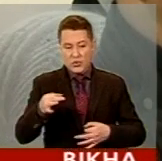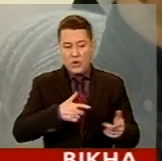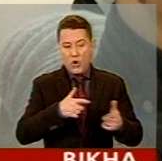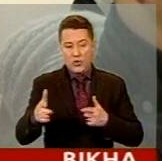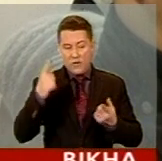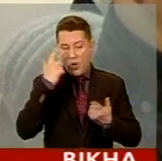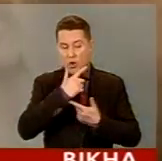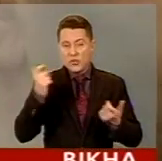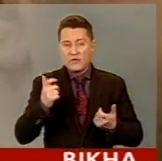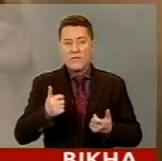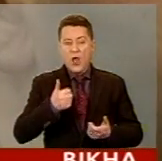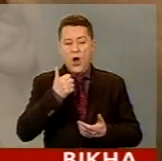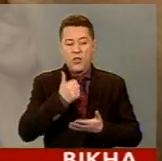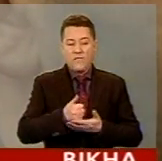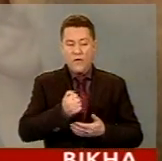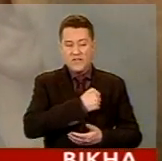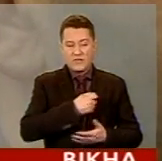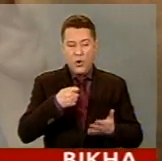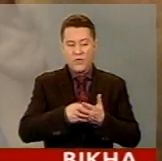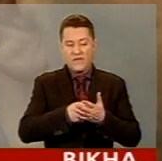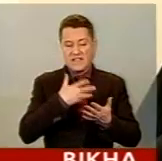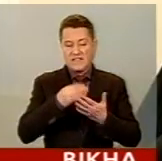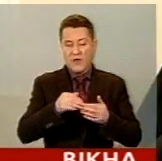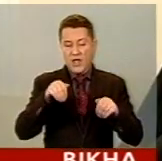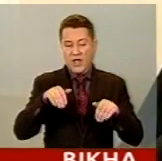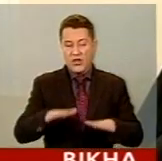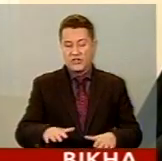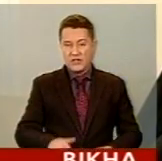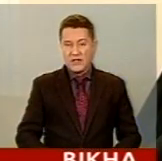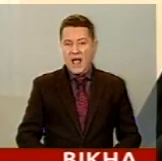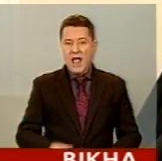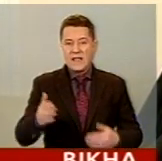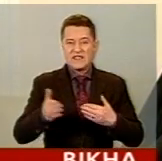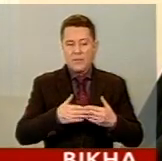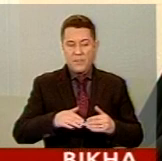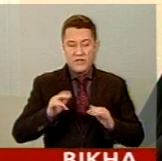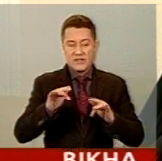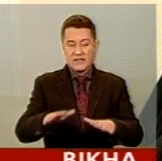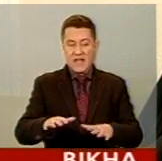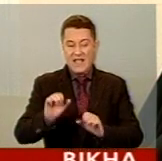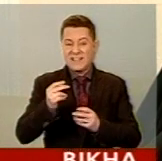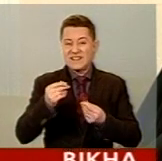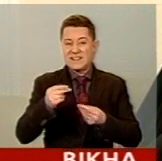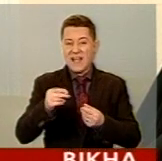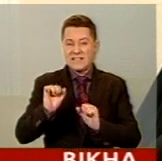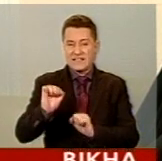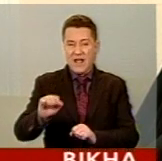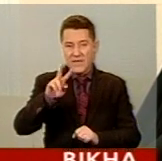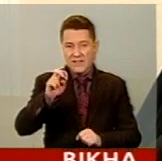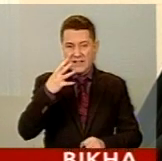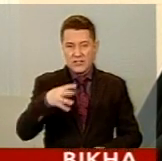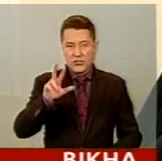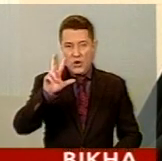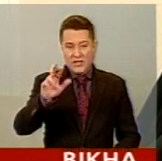головному військовому годувальникові своє рішення. Визначити запобіжний захід у вигляді застави, що відповідно становить 243